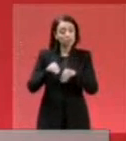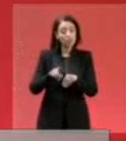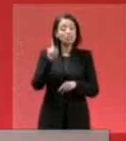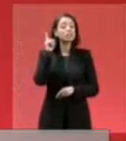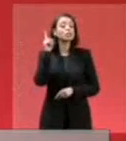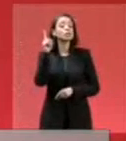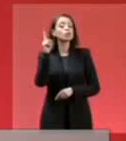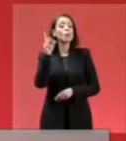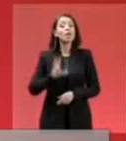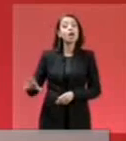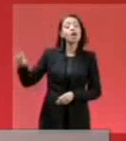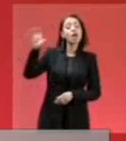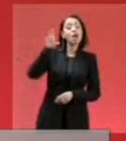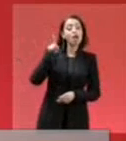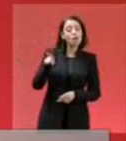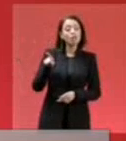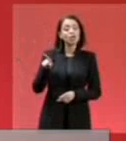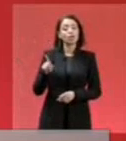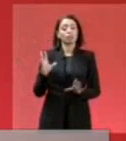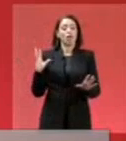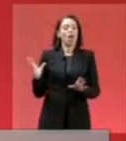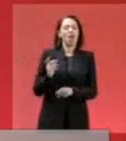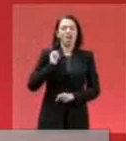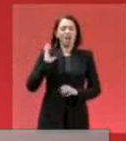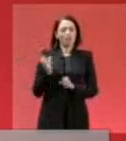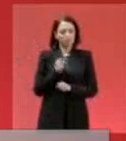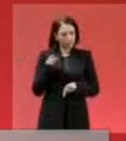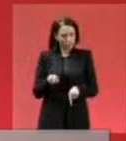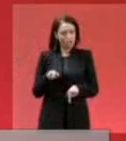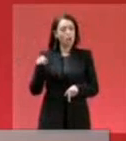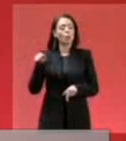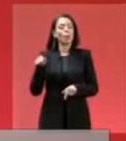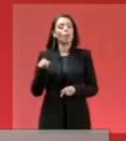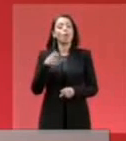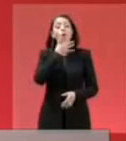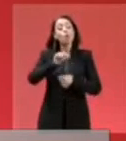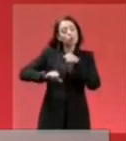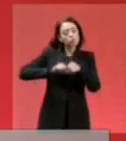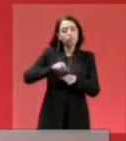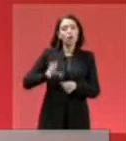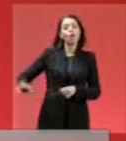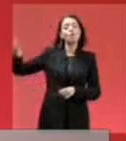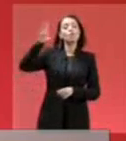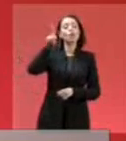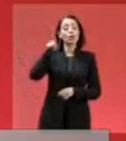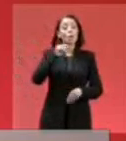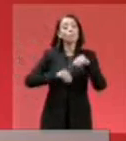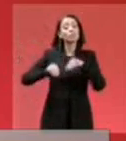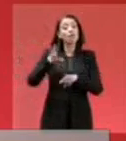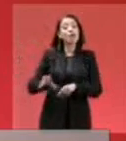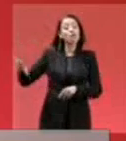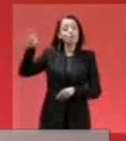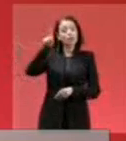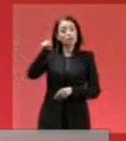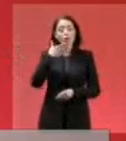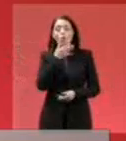μια Ευρώπη αυταρχική, σημαίνει ψήφος στη μετάλλαξη της δημοκρατικής Ευρώπης, σημαίνει ψήφος σε μια Ευρώπη που θα